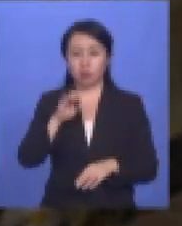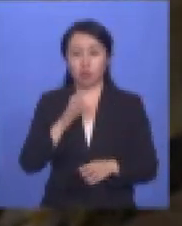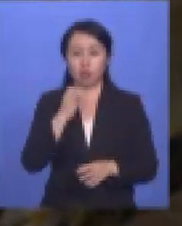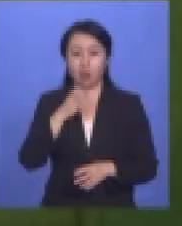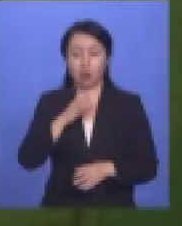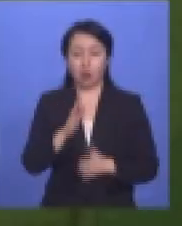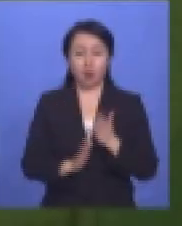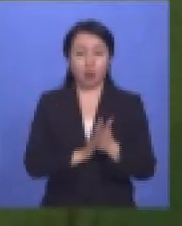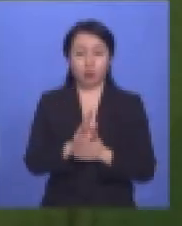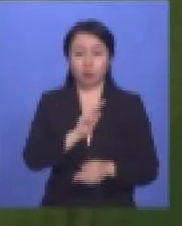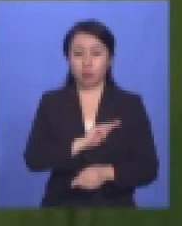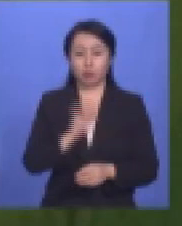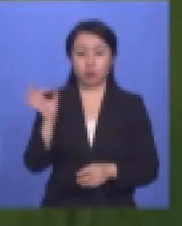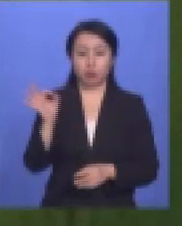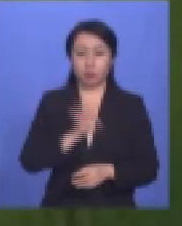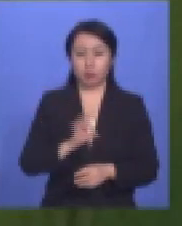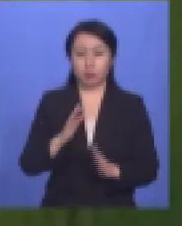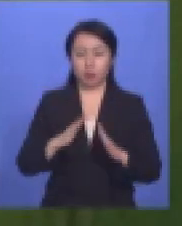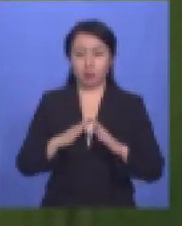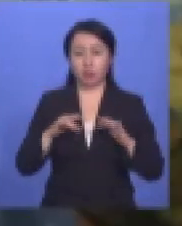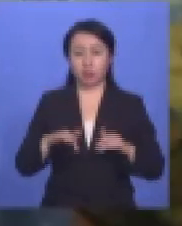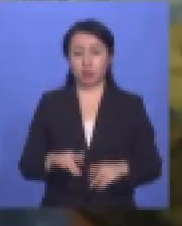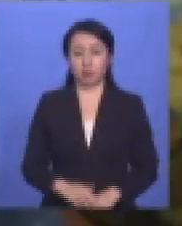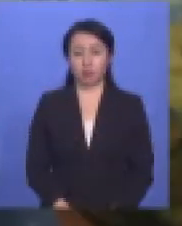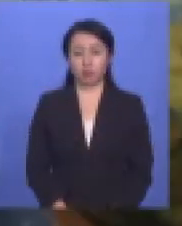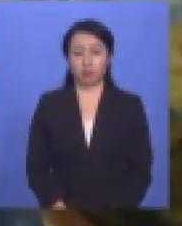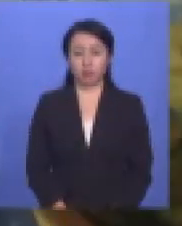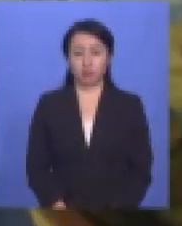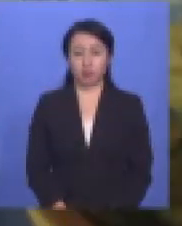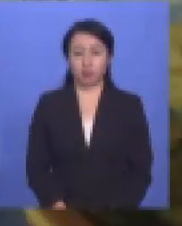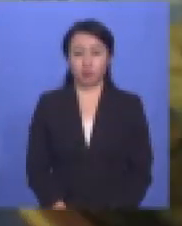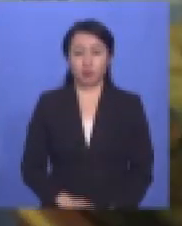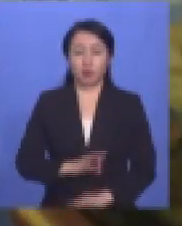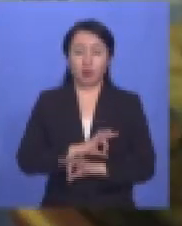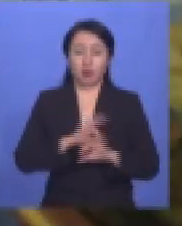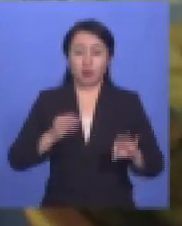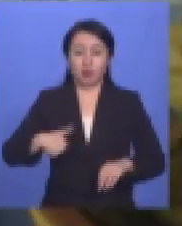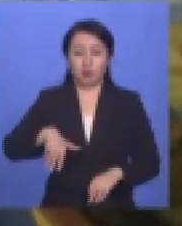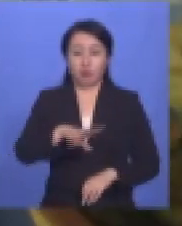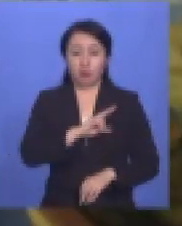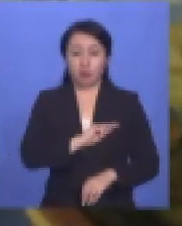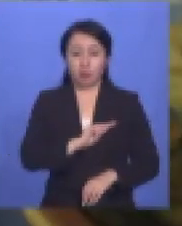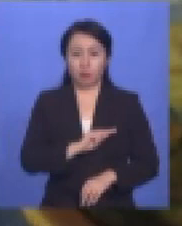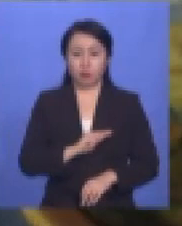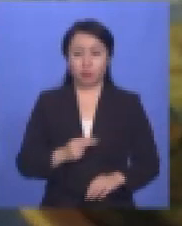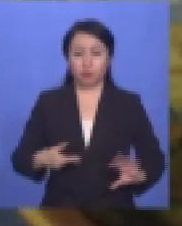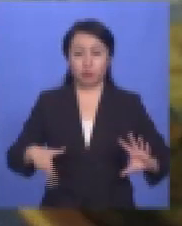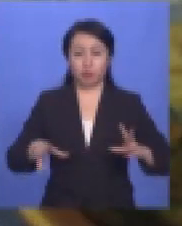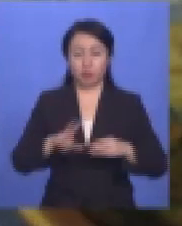обсуждая не только рабочие моменты, но и домашние дела. Хорошо вместе работать. Все вместе